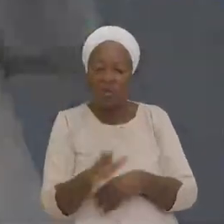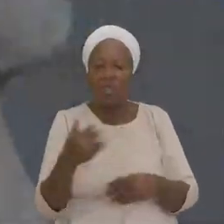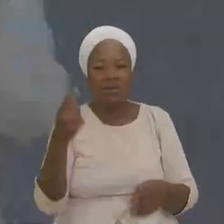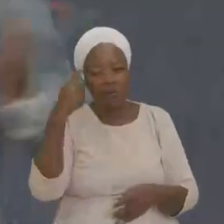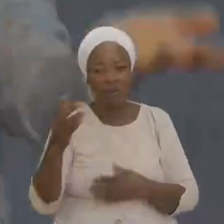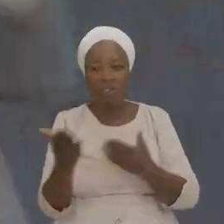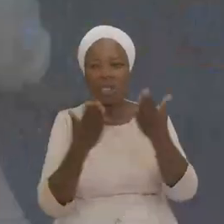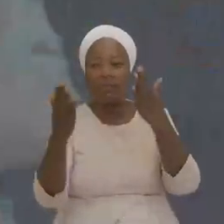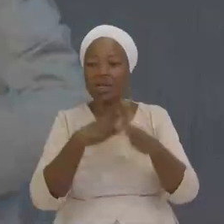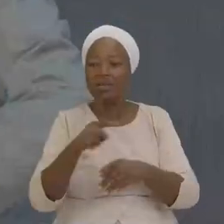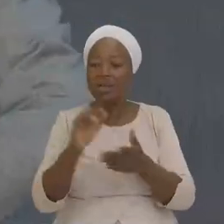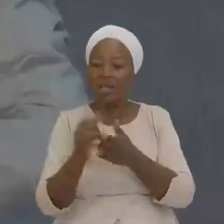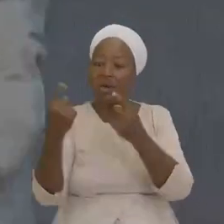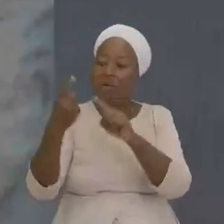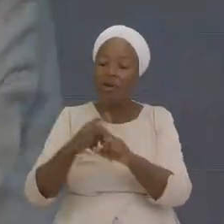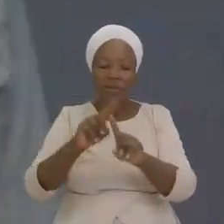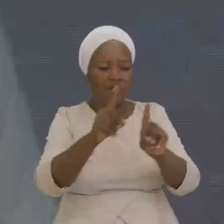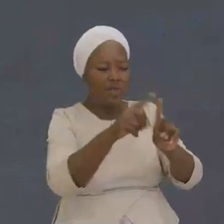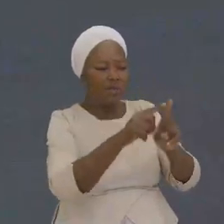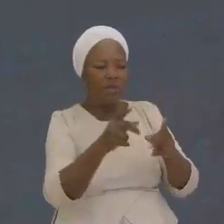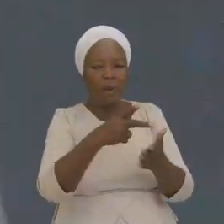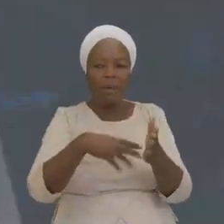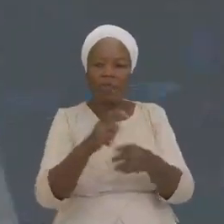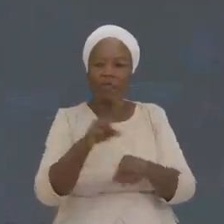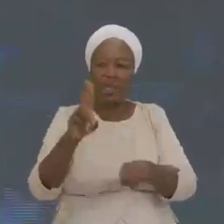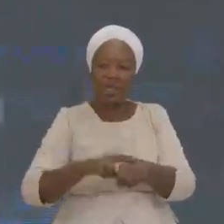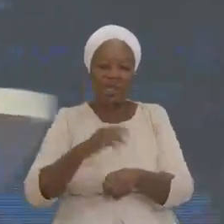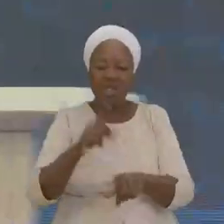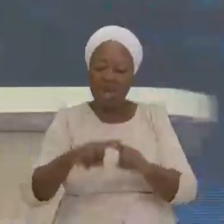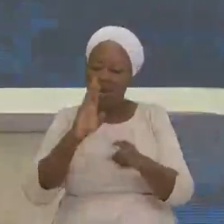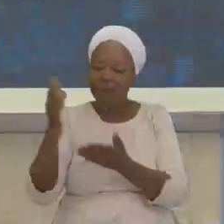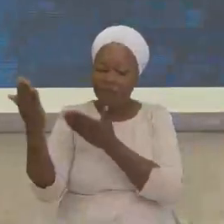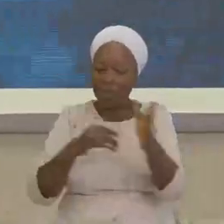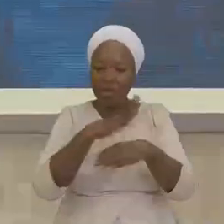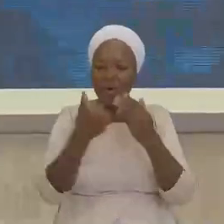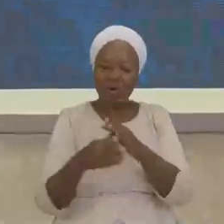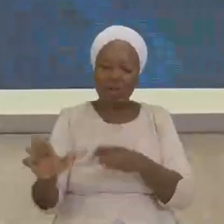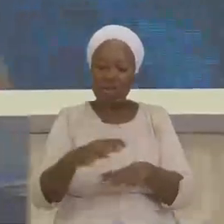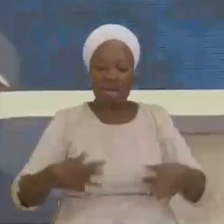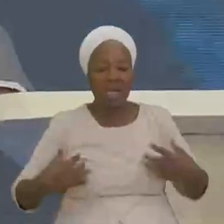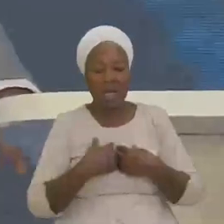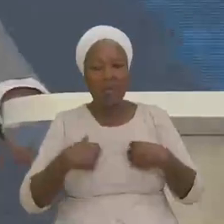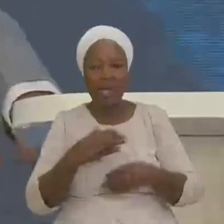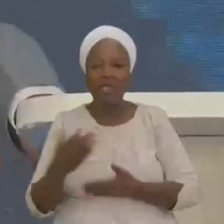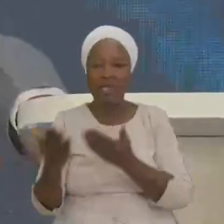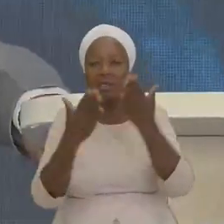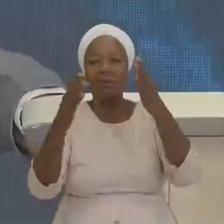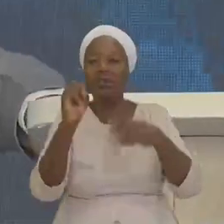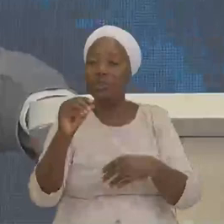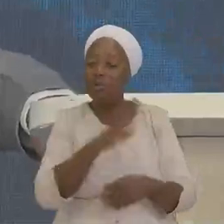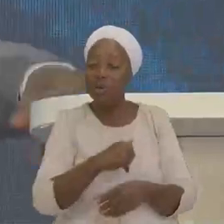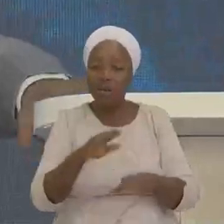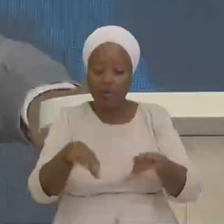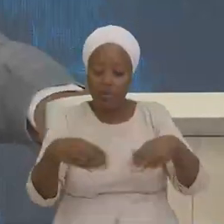devait utiliser ces oiseaux pour les sacrifices. Ceux qui venaient des différents endroits, ils ne pourraient pas amener